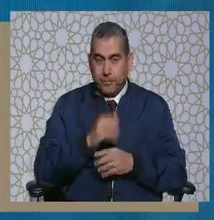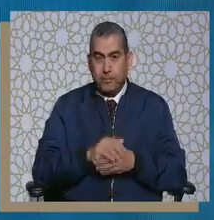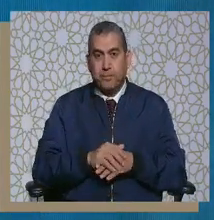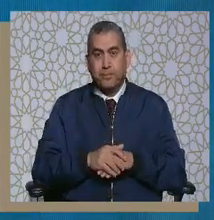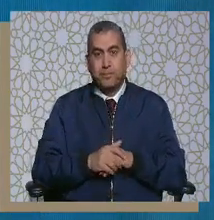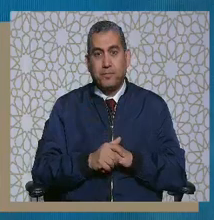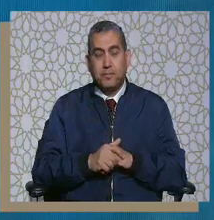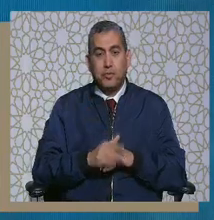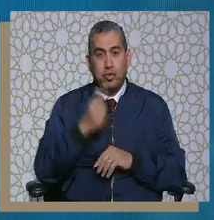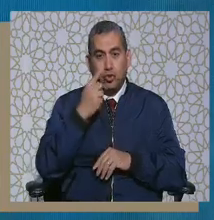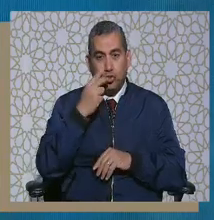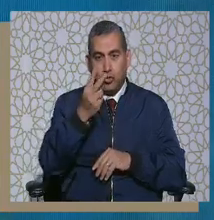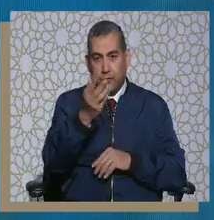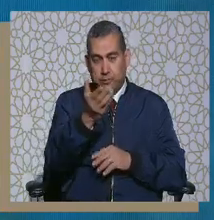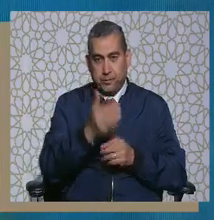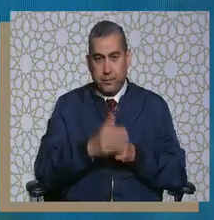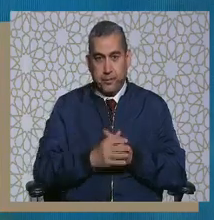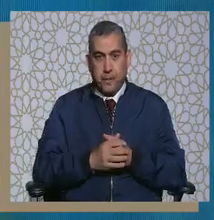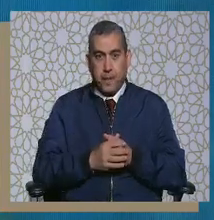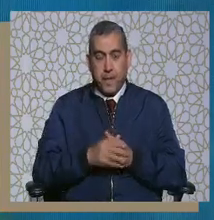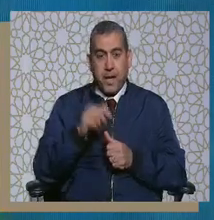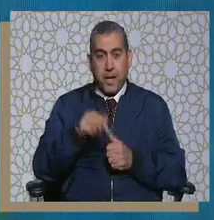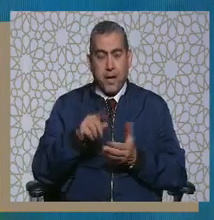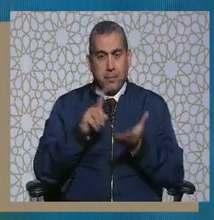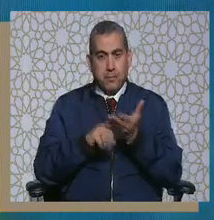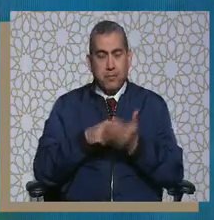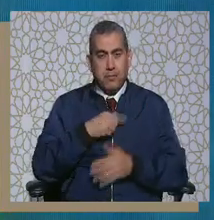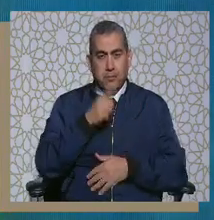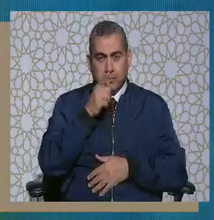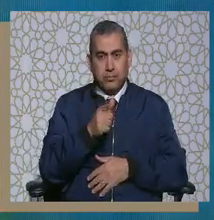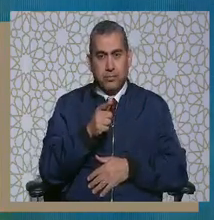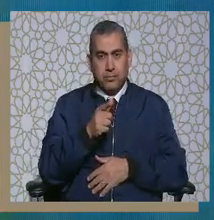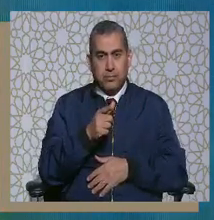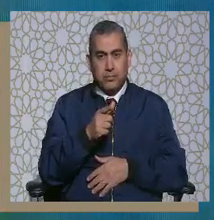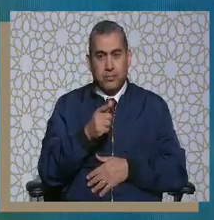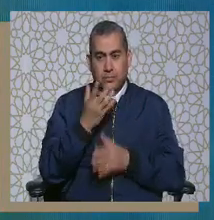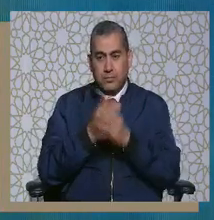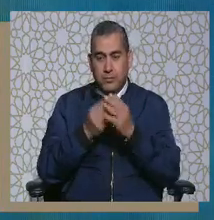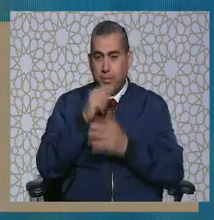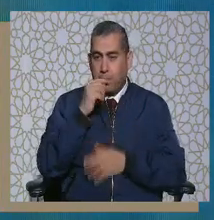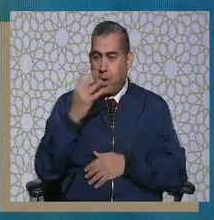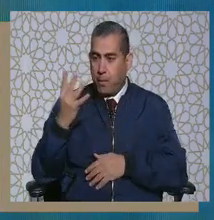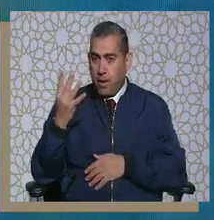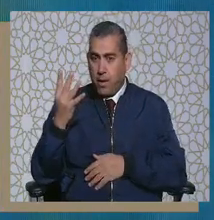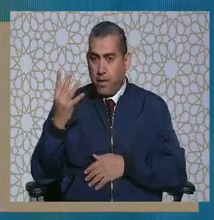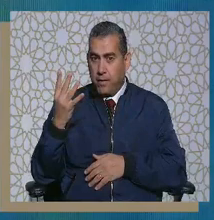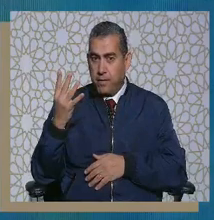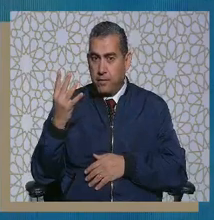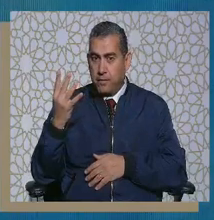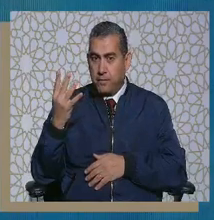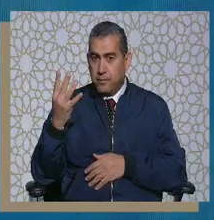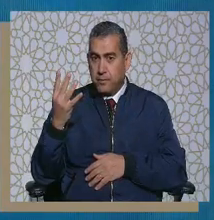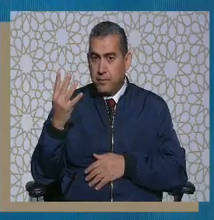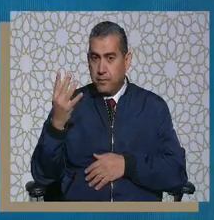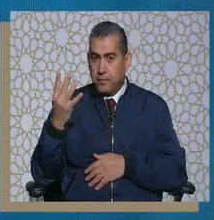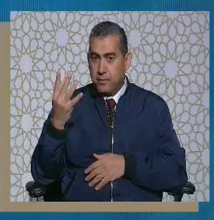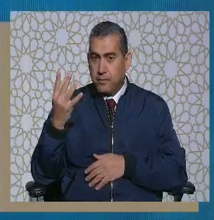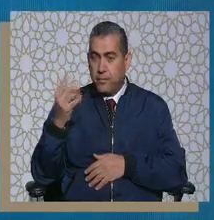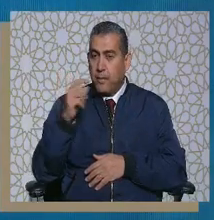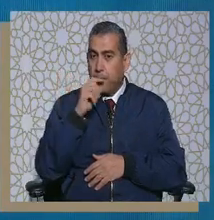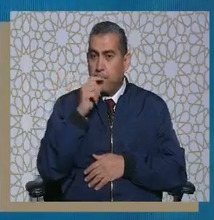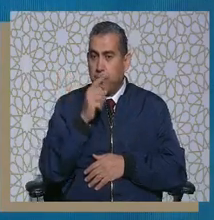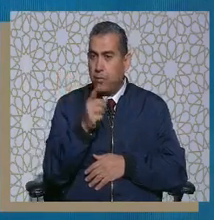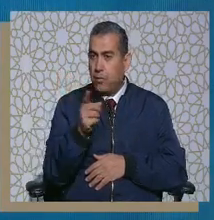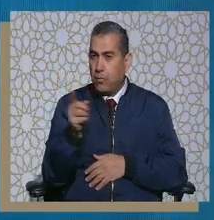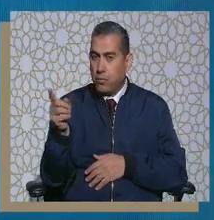بصي يا ام احمد ا الحقيقه لما بلاقي اربع بنات ا لما الاقي البنات كده